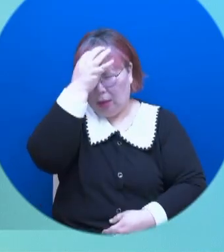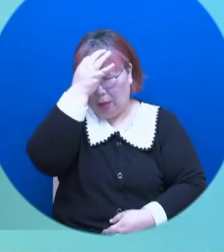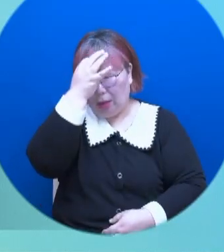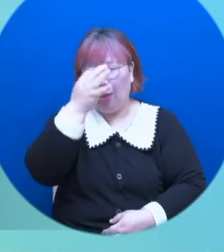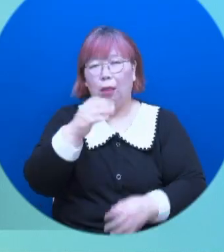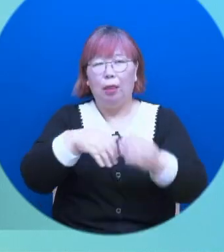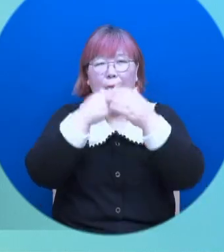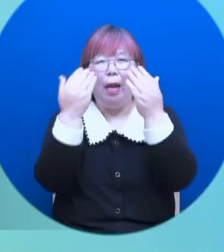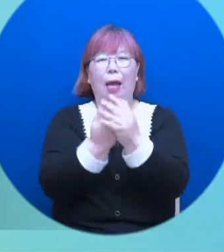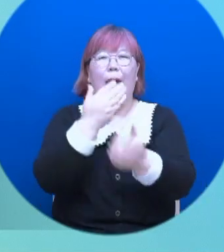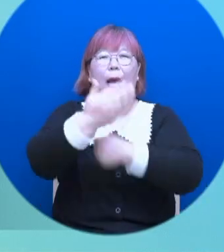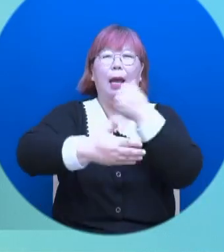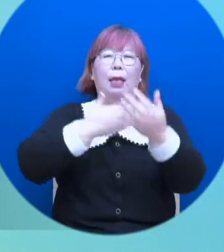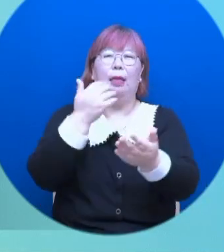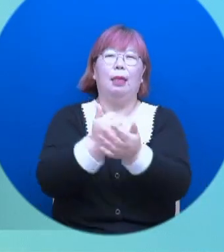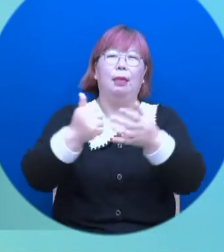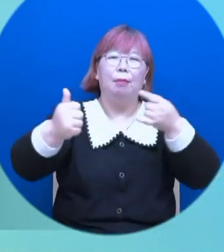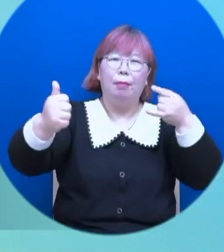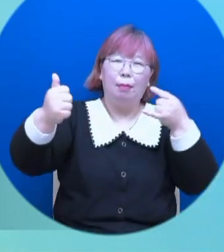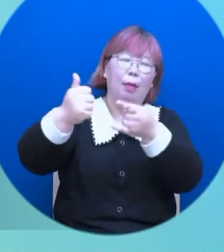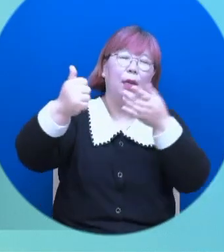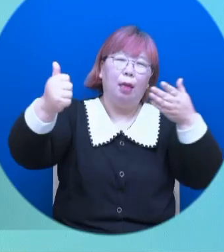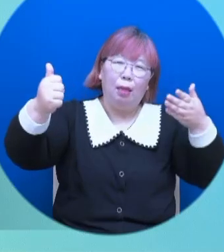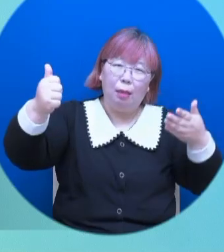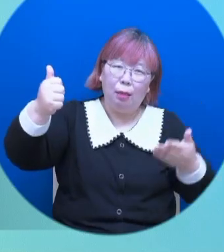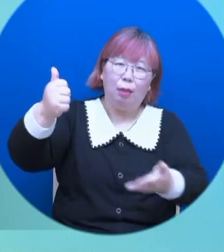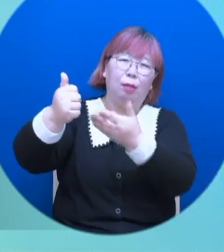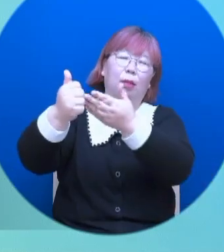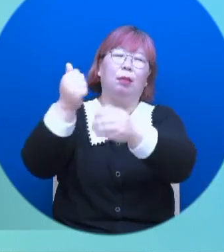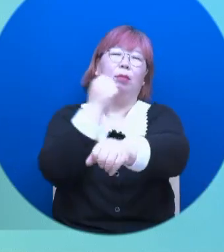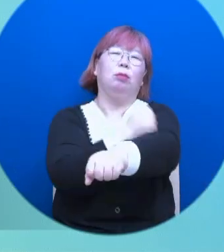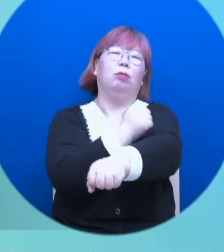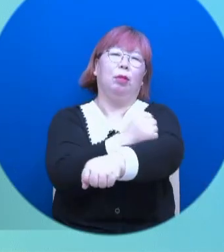누구에게 드렸습니까? 하나님께 드린 거예요.